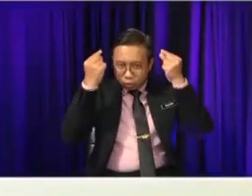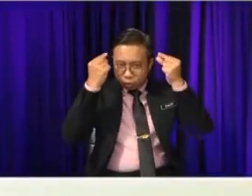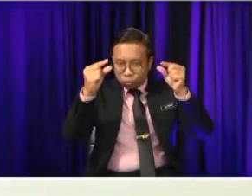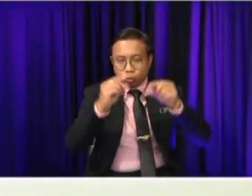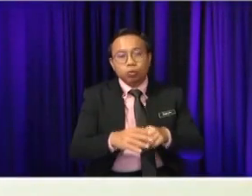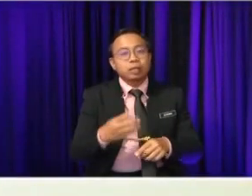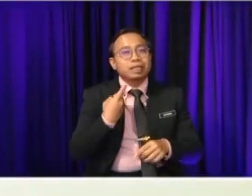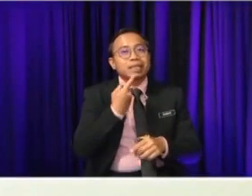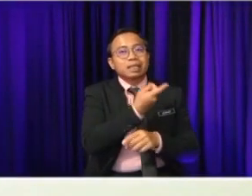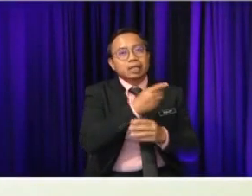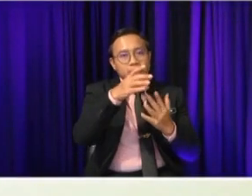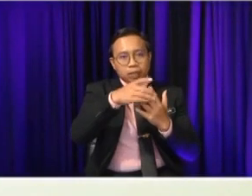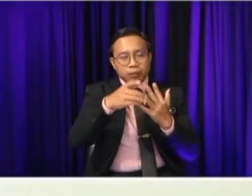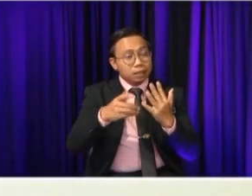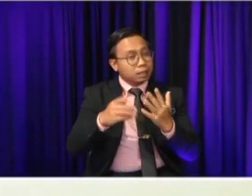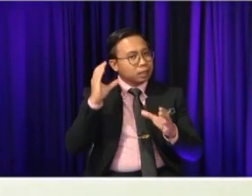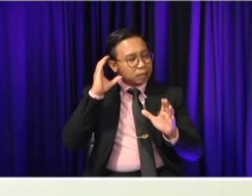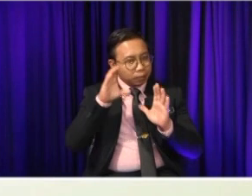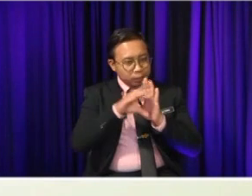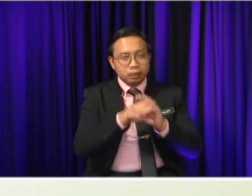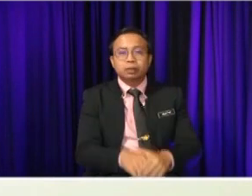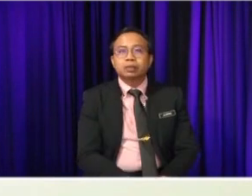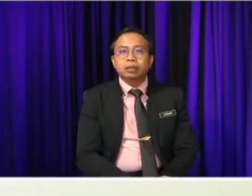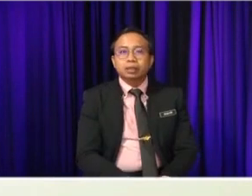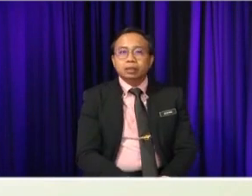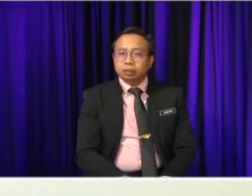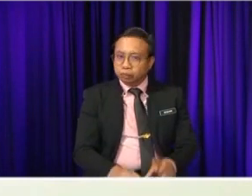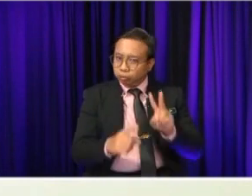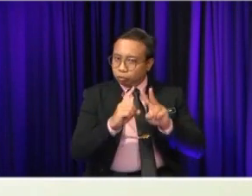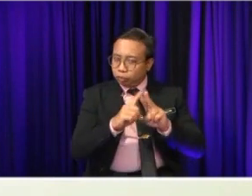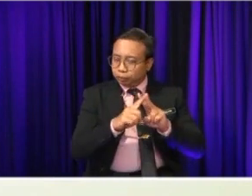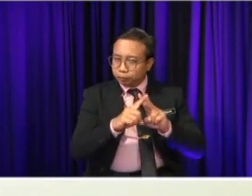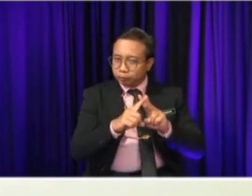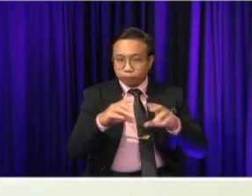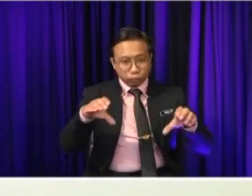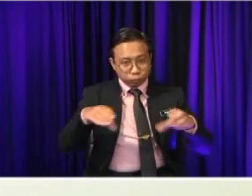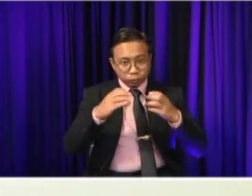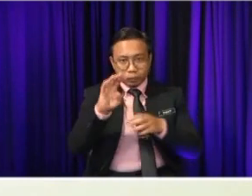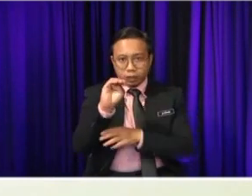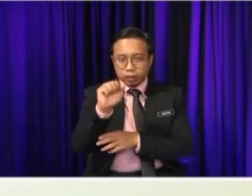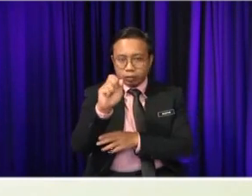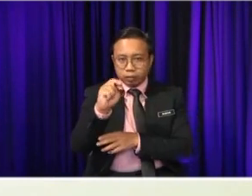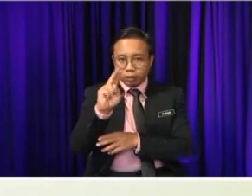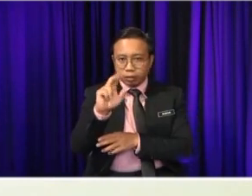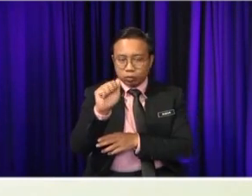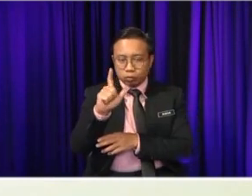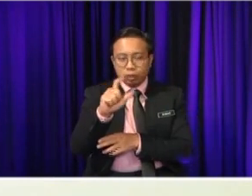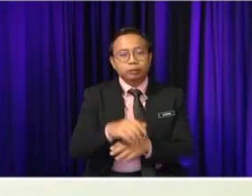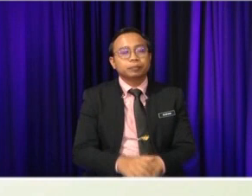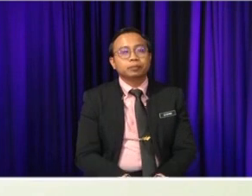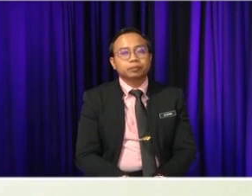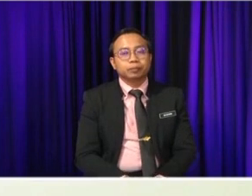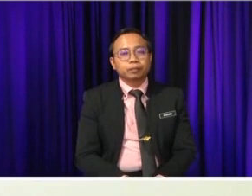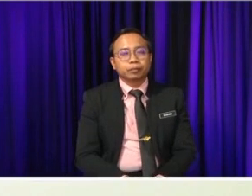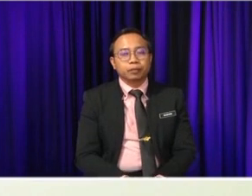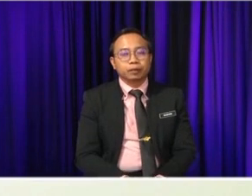juga kita pilih gambar Oke ini fase yang kedua nanti saya ikat Terangkan secara terperinci ya